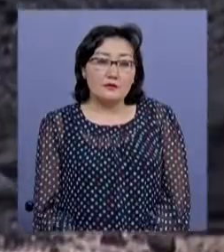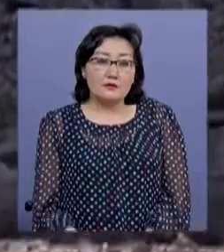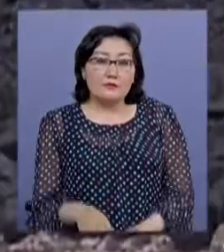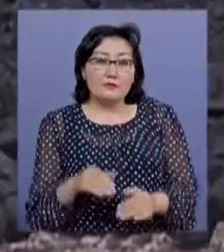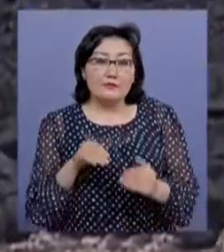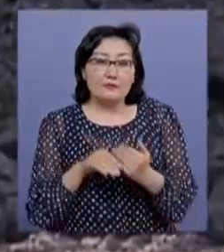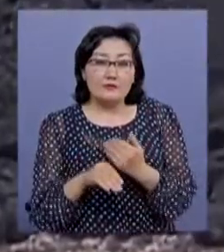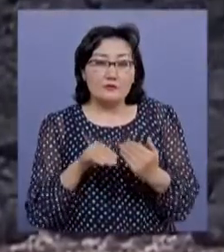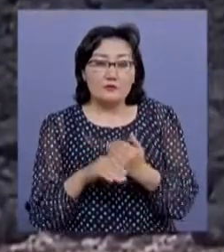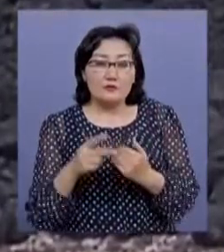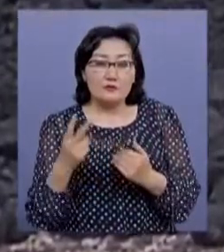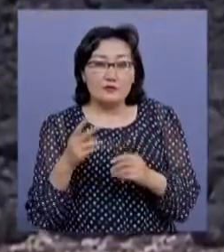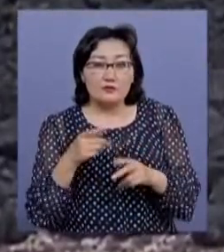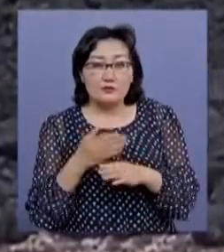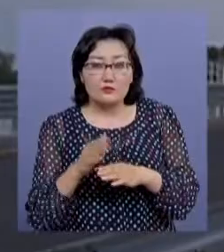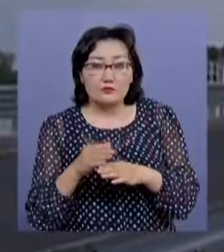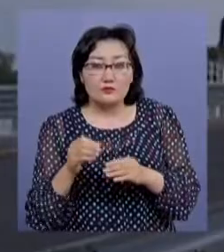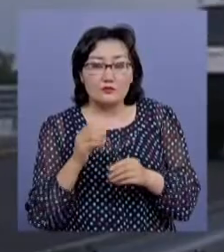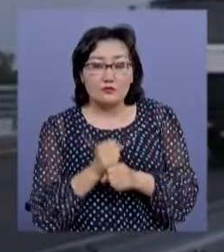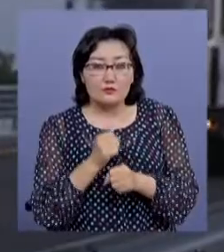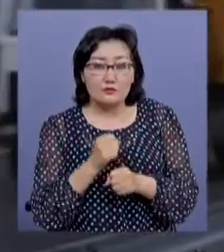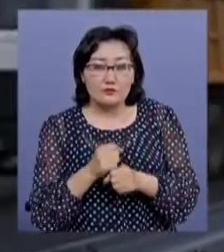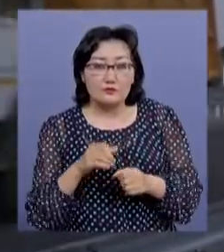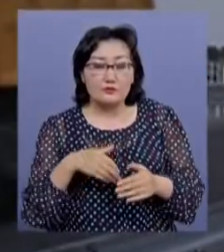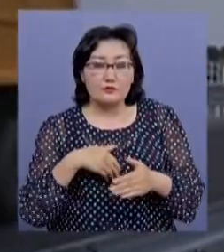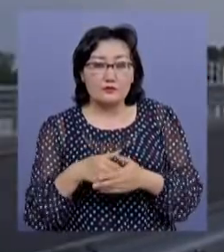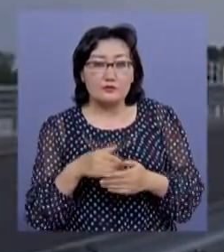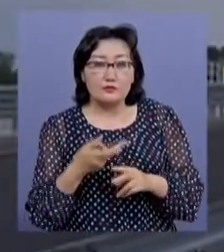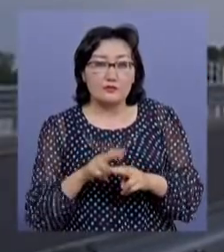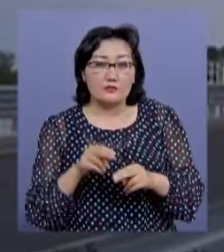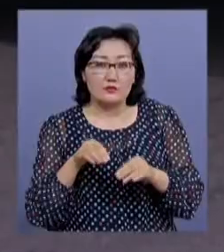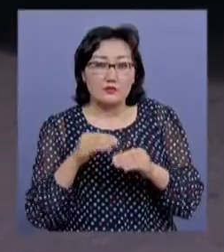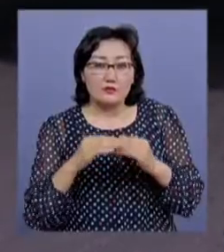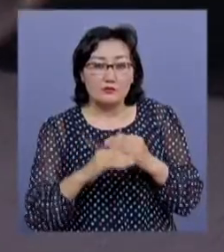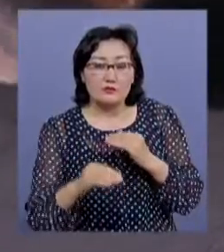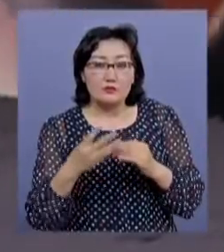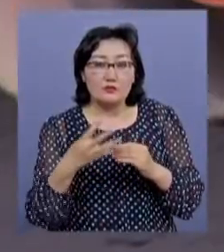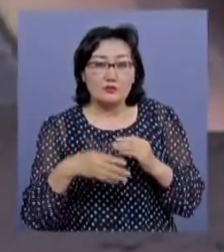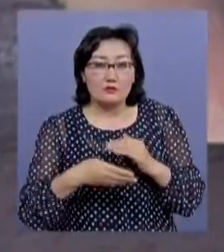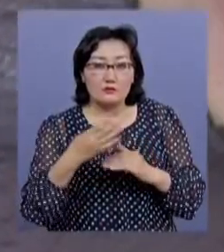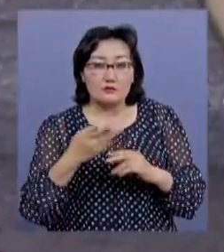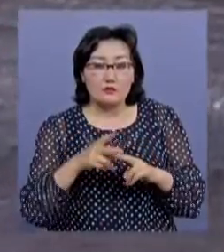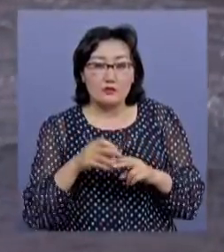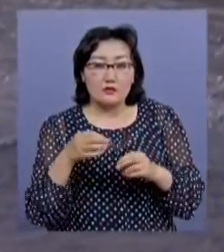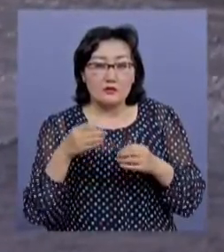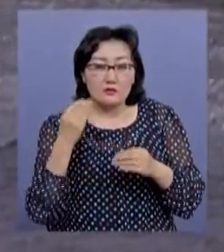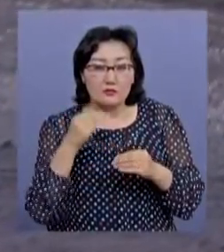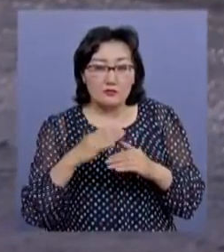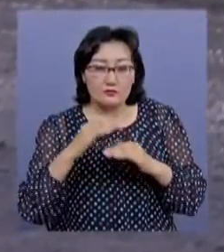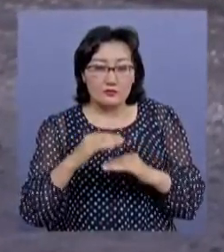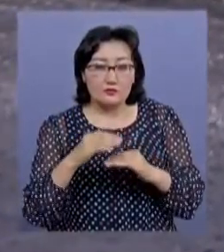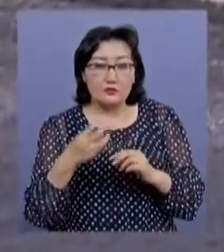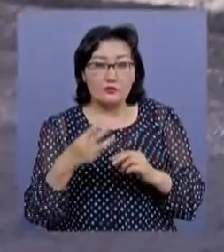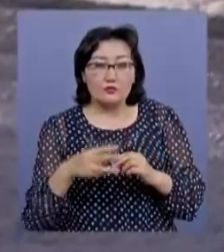Көлік торабының екінші бөлігінде жұмыс қызу. Мұнда қазір асфальт төселіп жатыр. Ол 4 қабаттан тұрады. Жалпы қара жолдың қалыңдығы